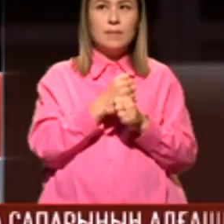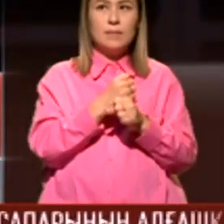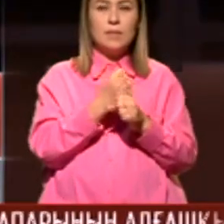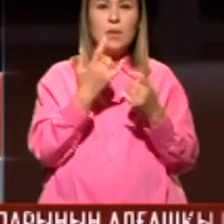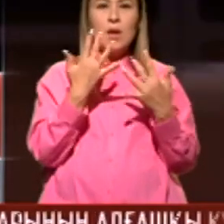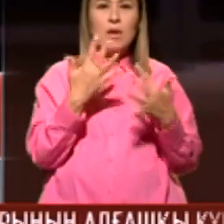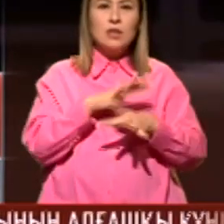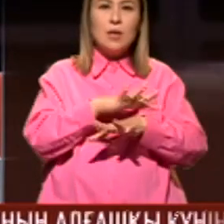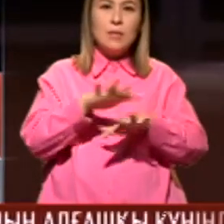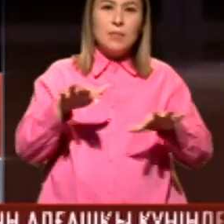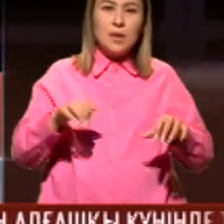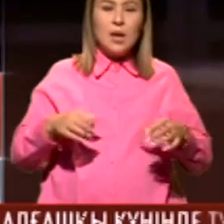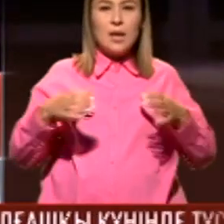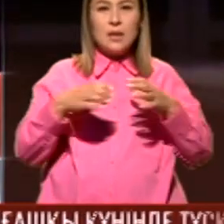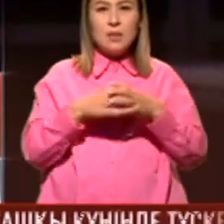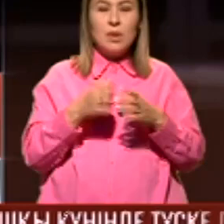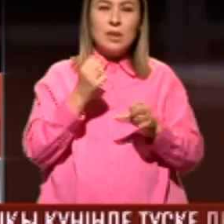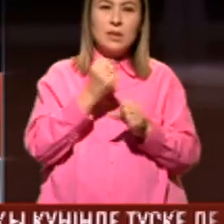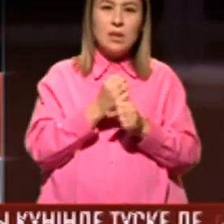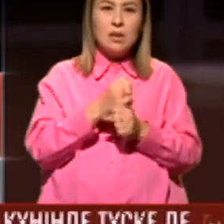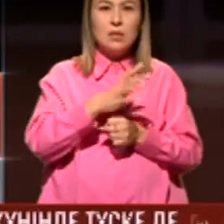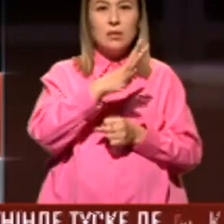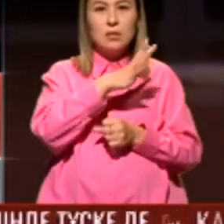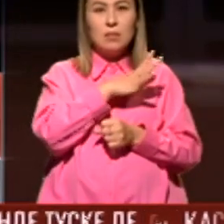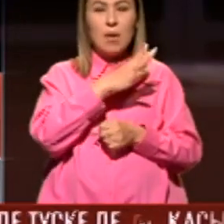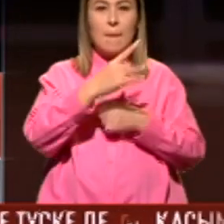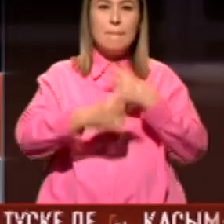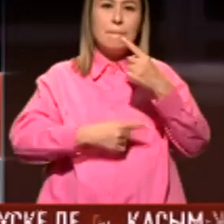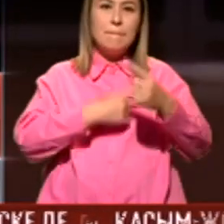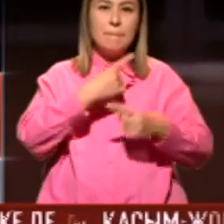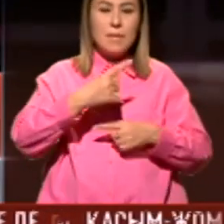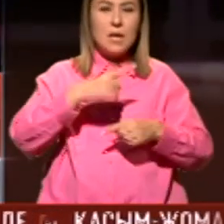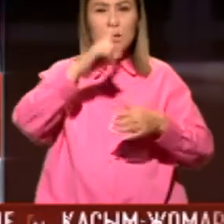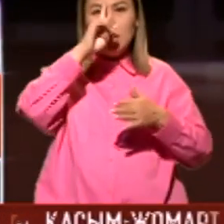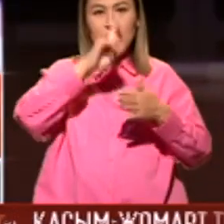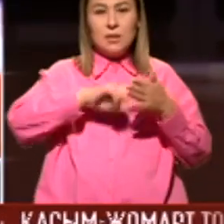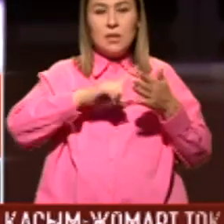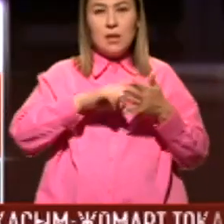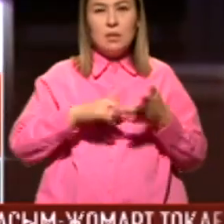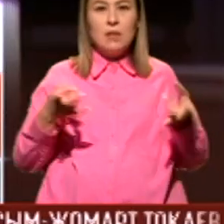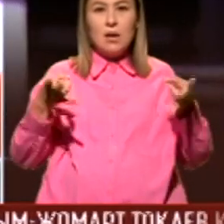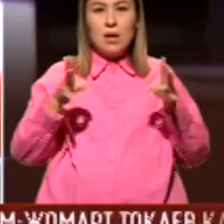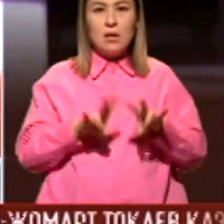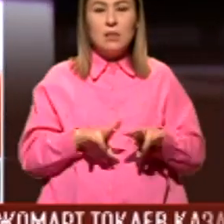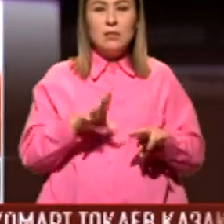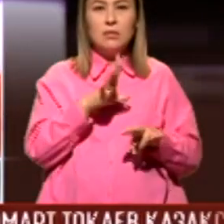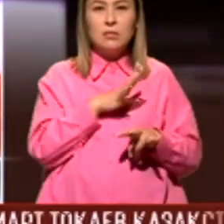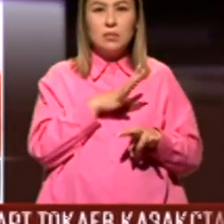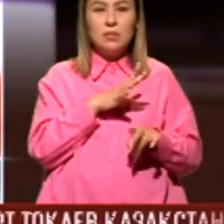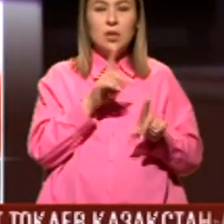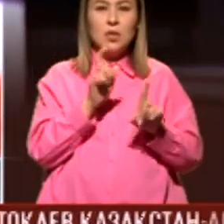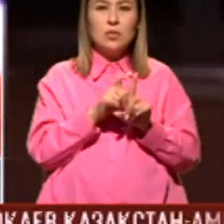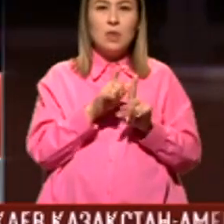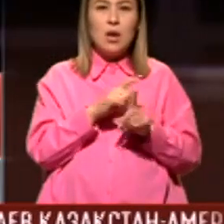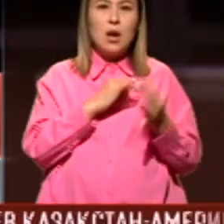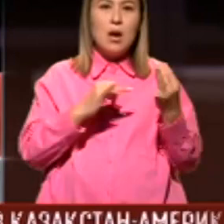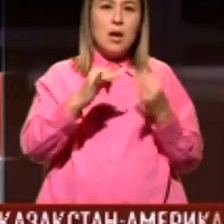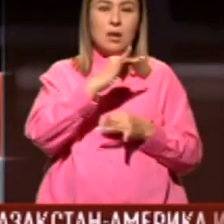қанша билігі дипломаттарын салды дегенмен ана жерде бабамның зираты қалған ана деген сияқты